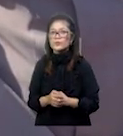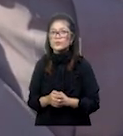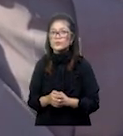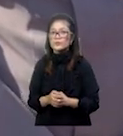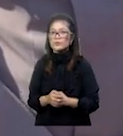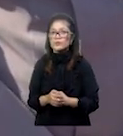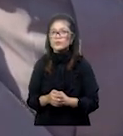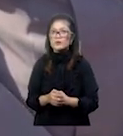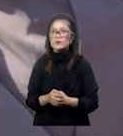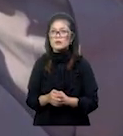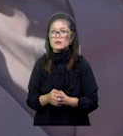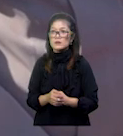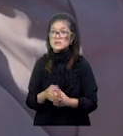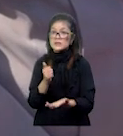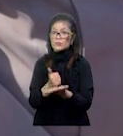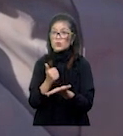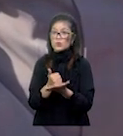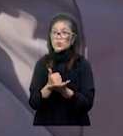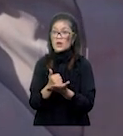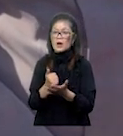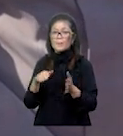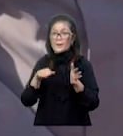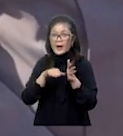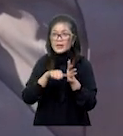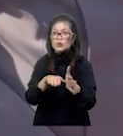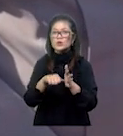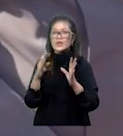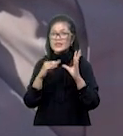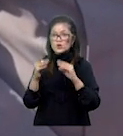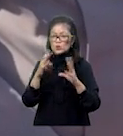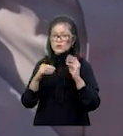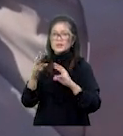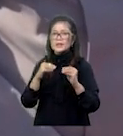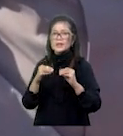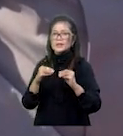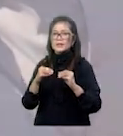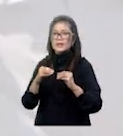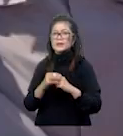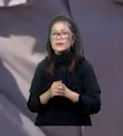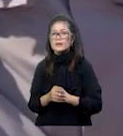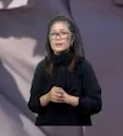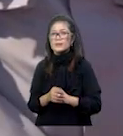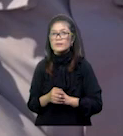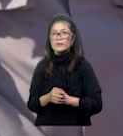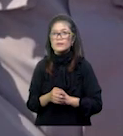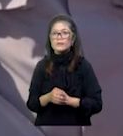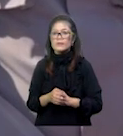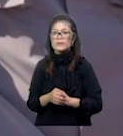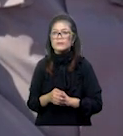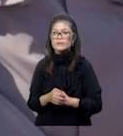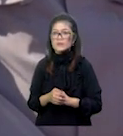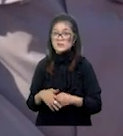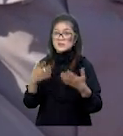melakukan mediasi. Jadi jangan sampai dia ada ribut-ribut di wilayah agar tidak terjadi. Nah, pada saat dia mau keluar